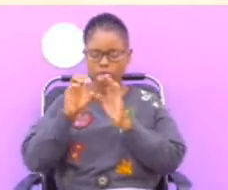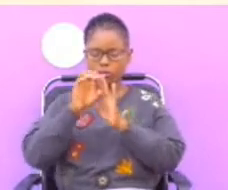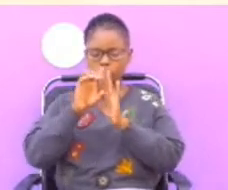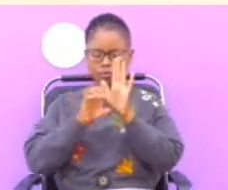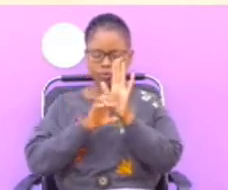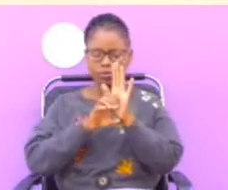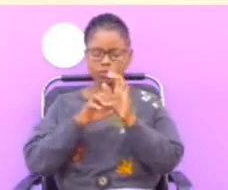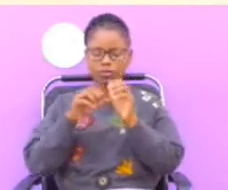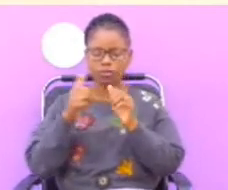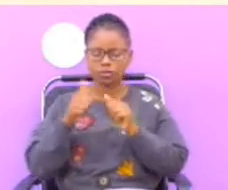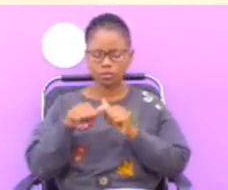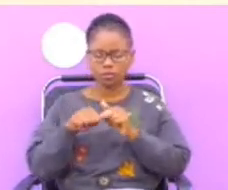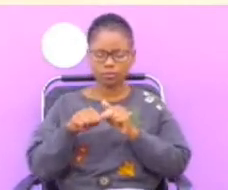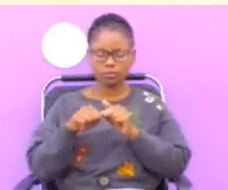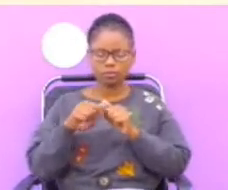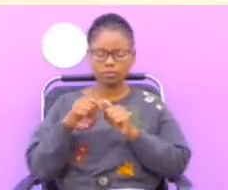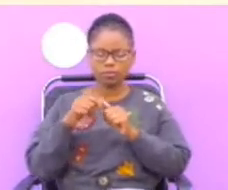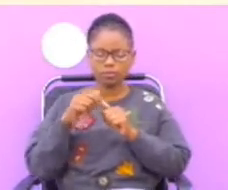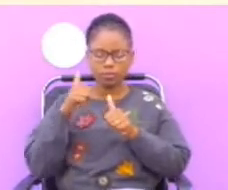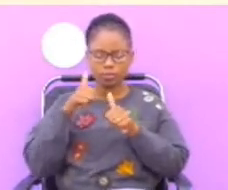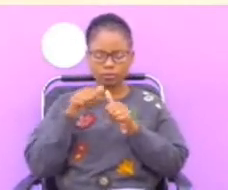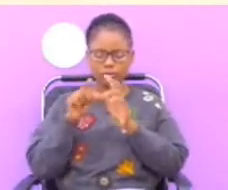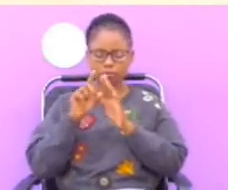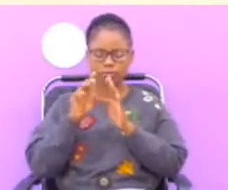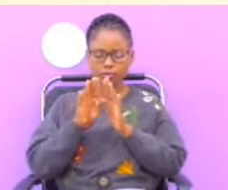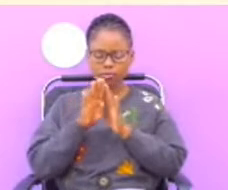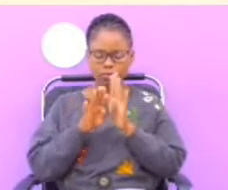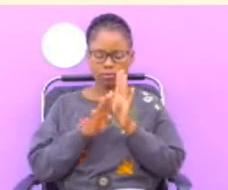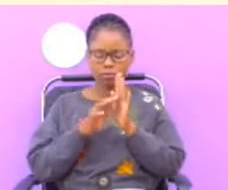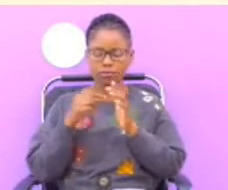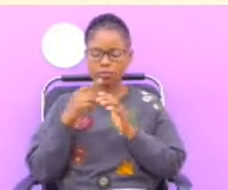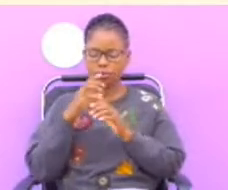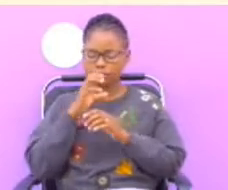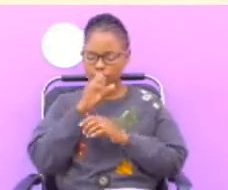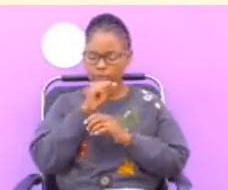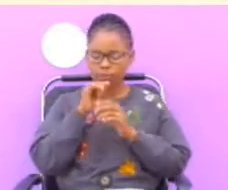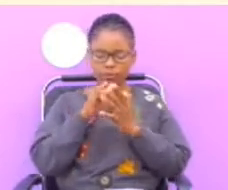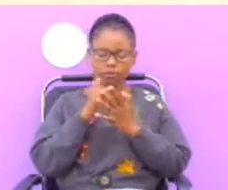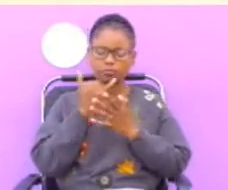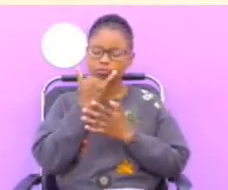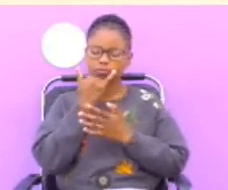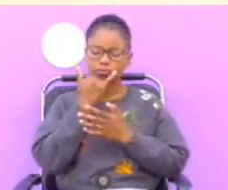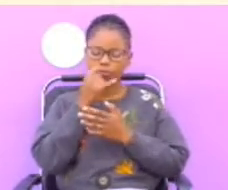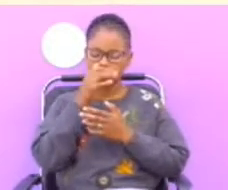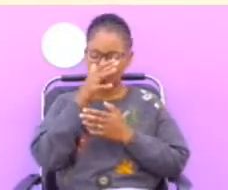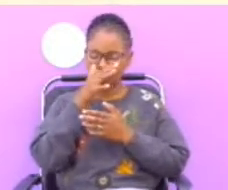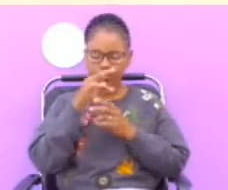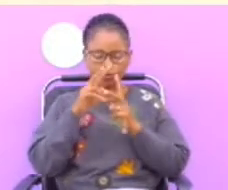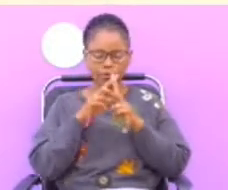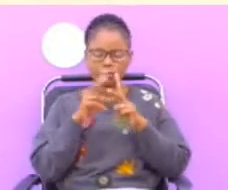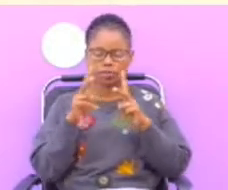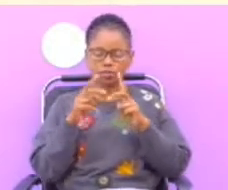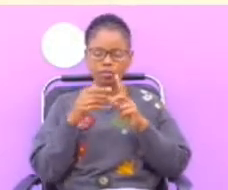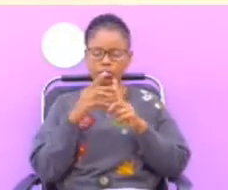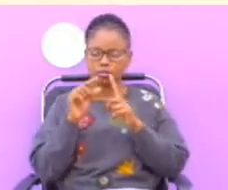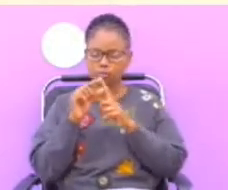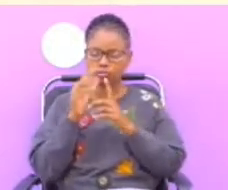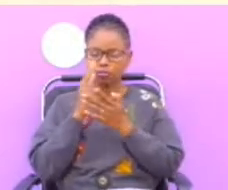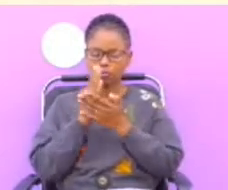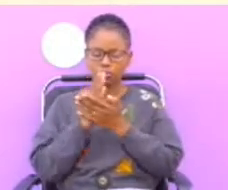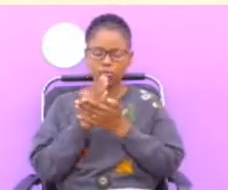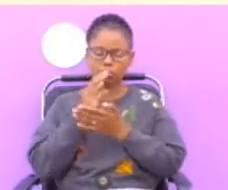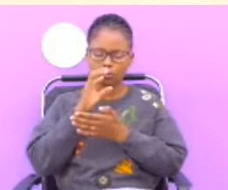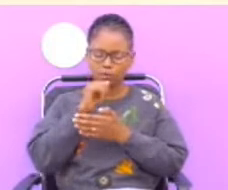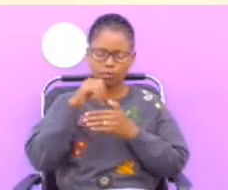gĩaku gĩtwĩraga tũngĩaga tũngiuga tũtiĩhĩtie nĩ kwĩhenia tũkwĩhenia, na ũhoro wa Ngai witũ wa ma nĩ ũkwaga